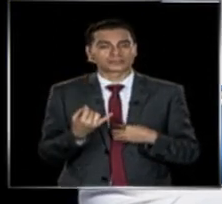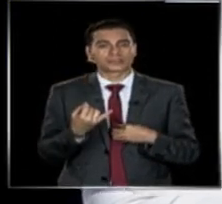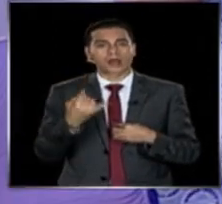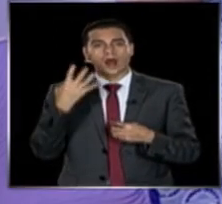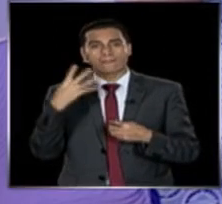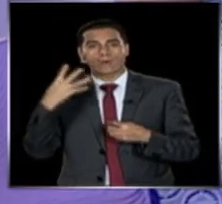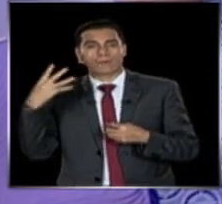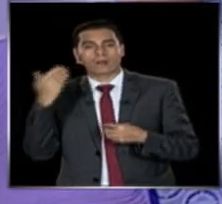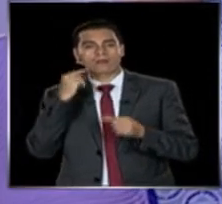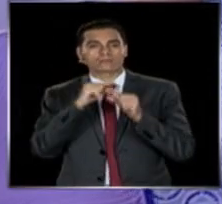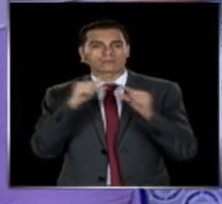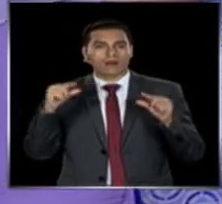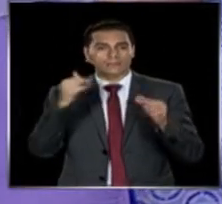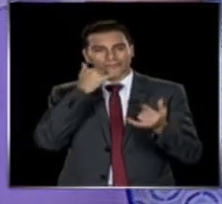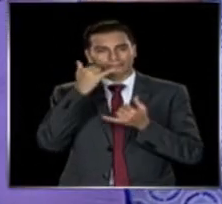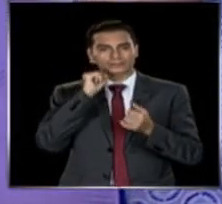150-44 الخط الساخن،